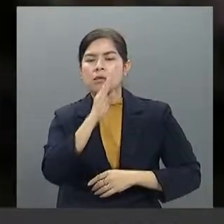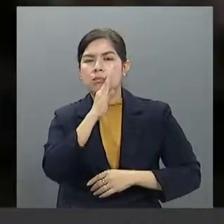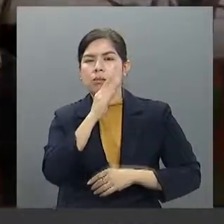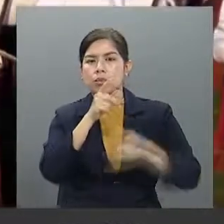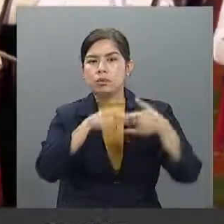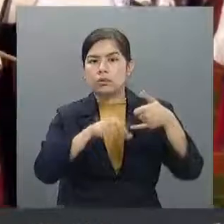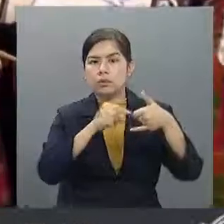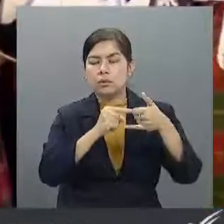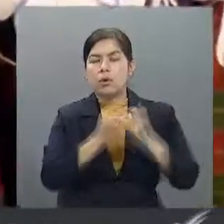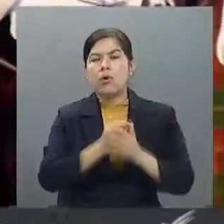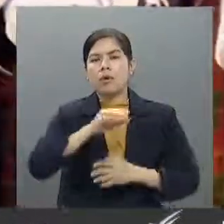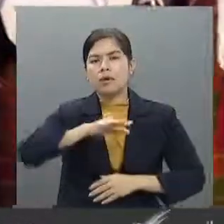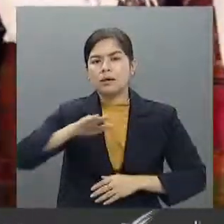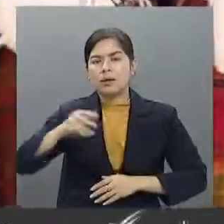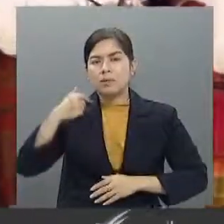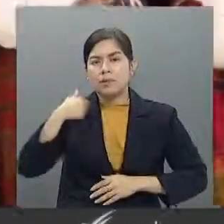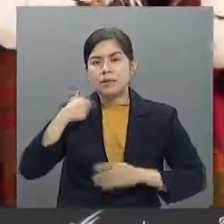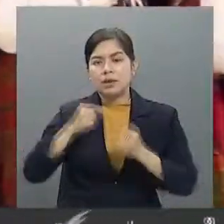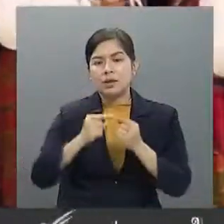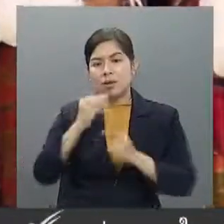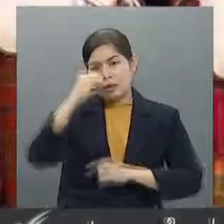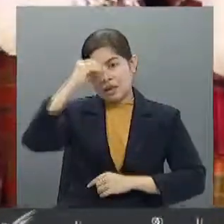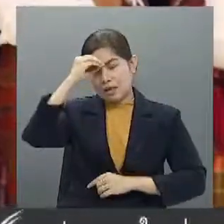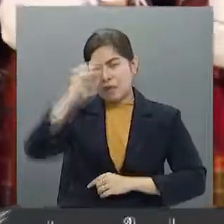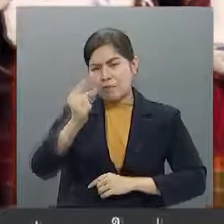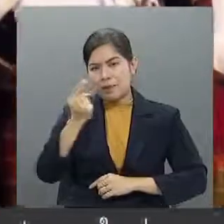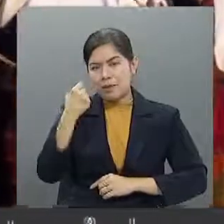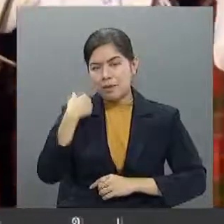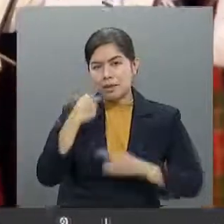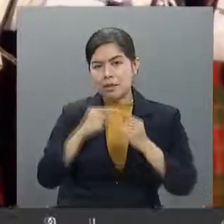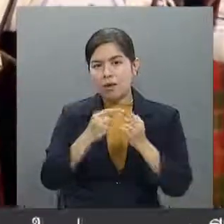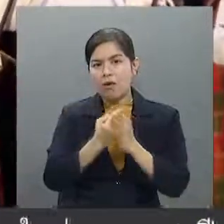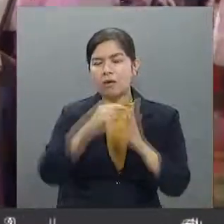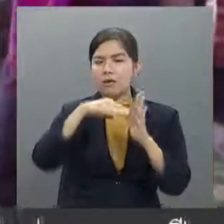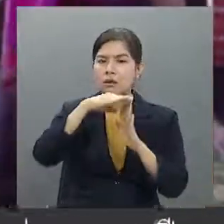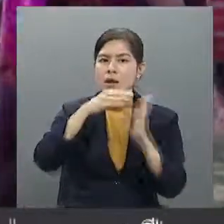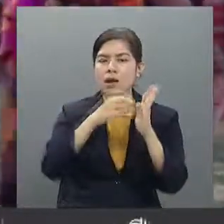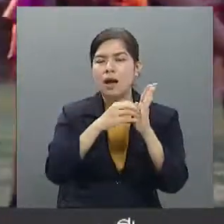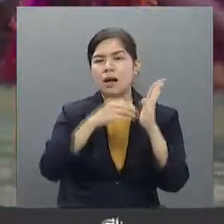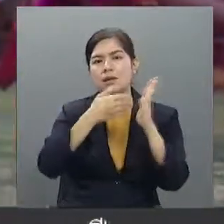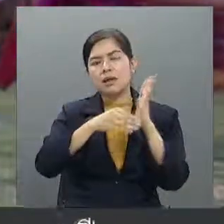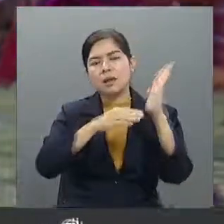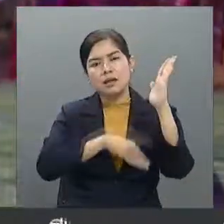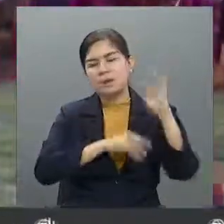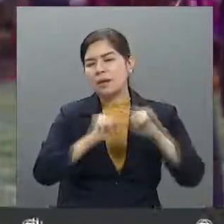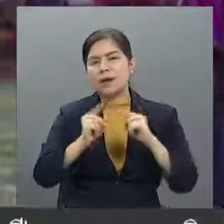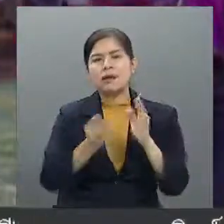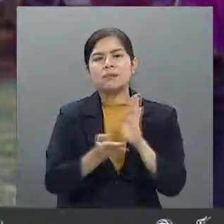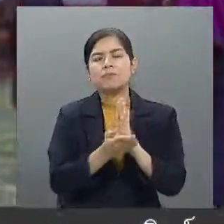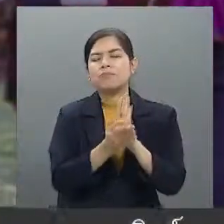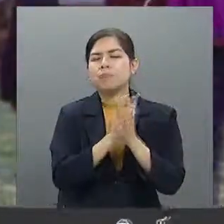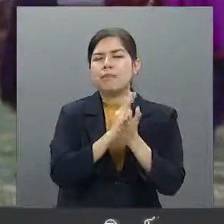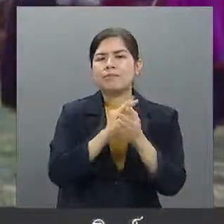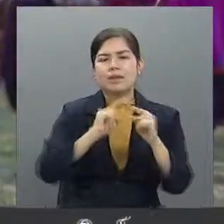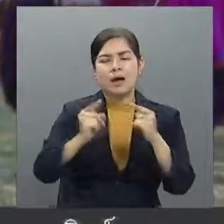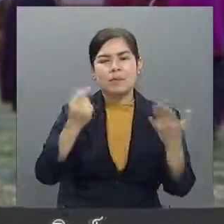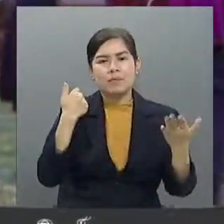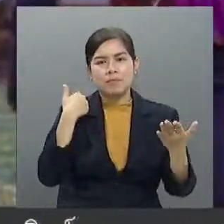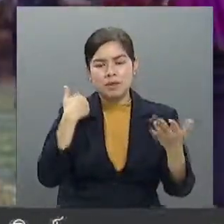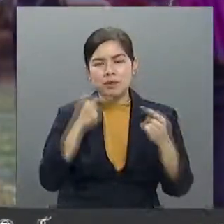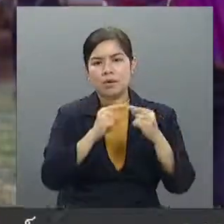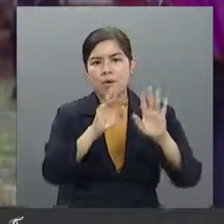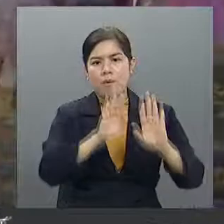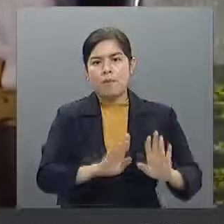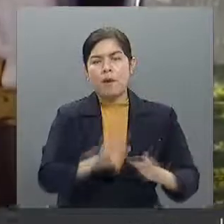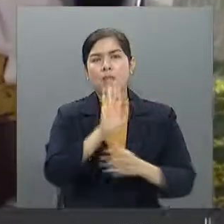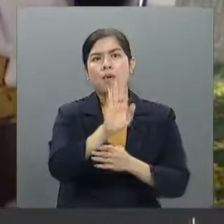านของเราครับเป็นการสู่ขวัญ น้องใหม่เนาะเป็นการที่น้องใหม่นะครับที่เข้ามาจากต่างแดนนะครับผมก็ทางเ